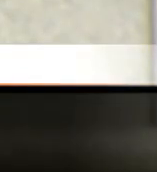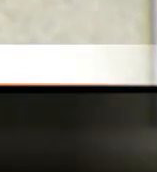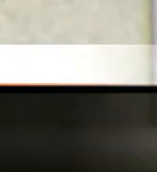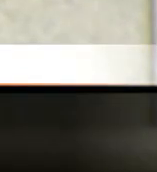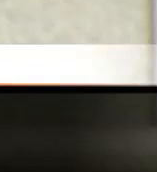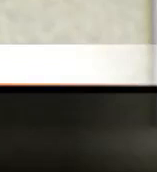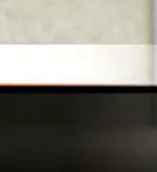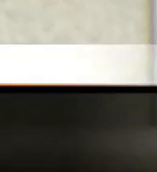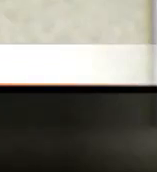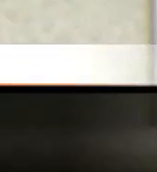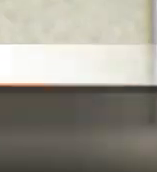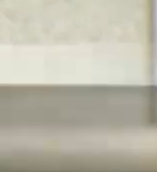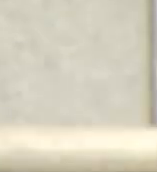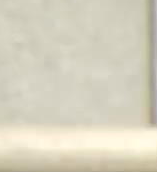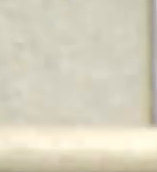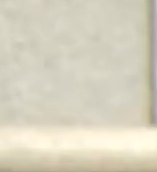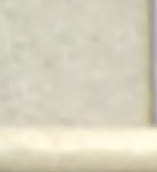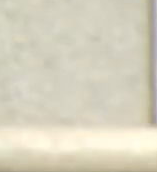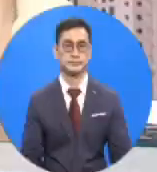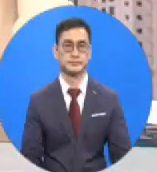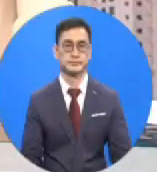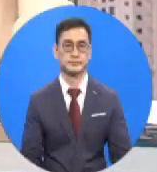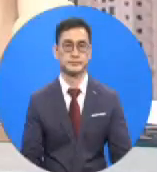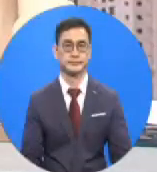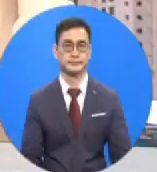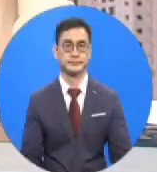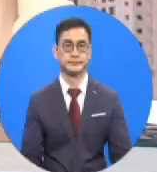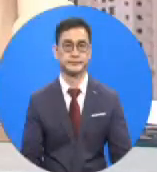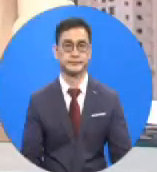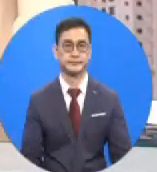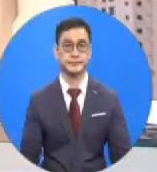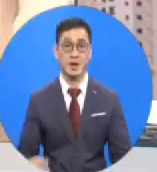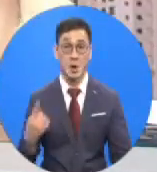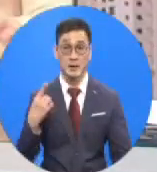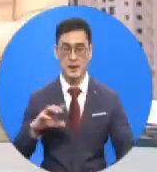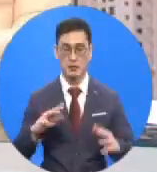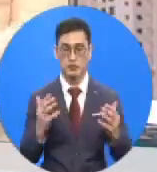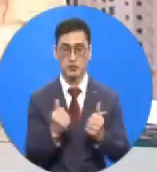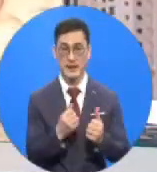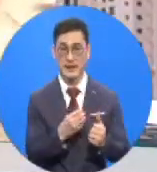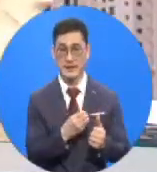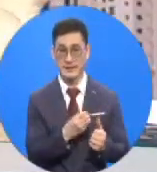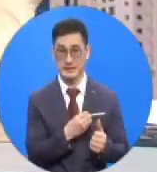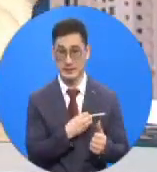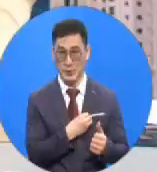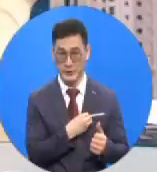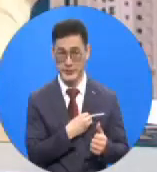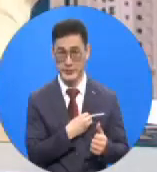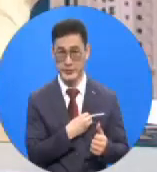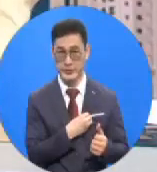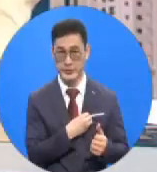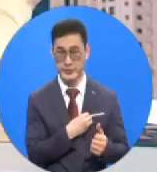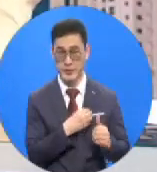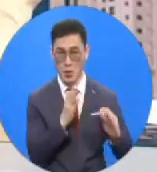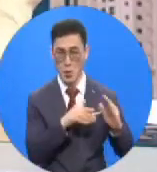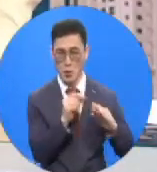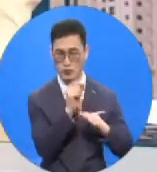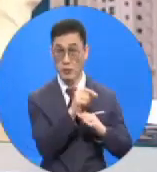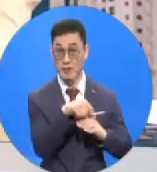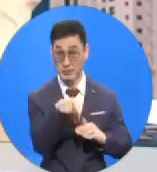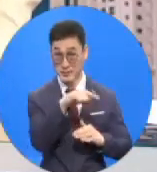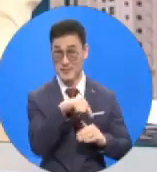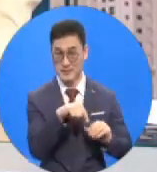보청기가 될겁니다 제가 어제 국회의원 고위공직자 200여명의 재산의 공개됐는데